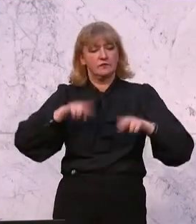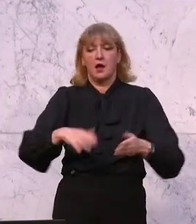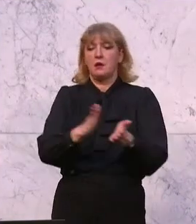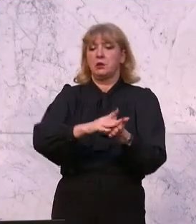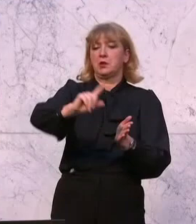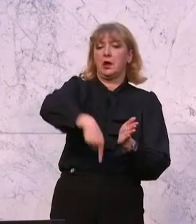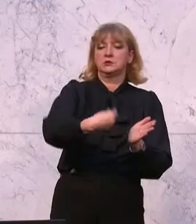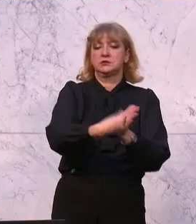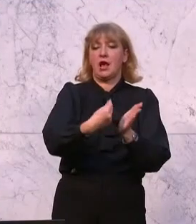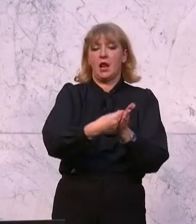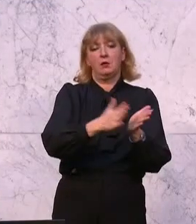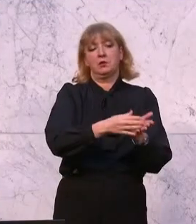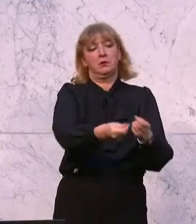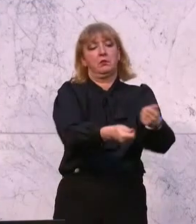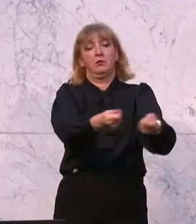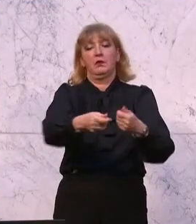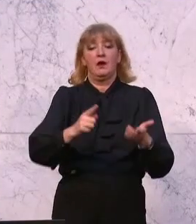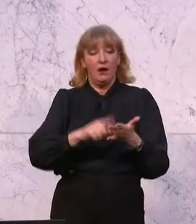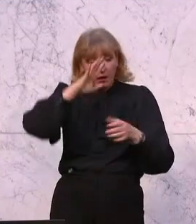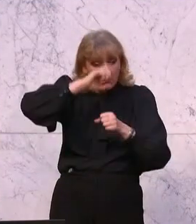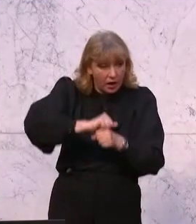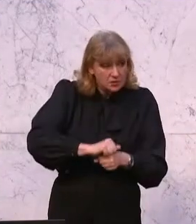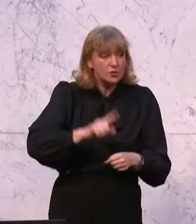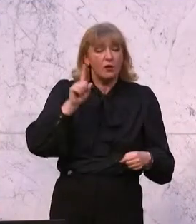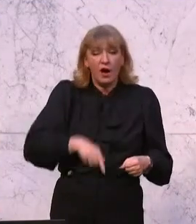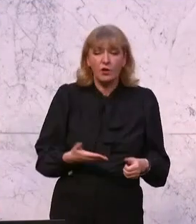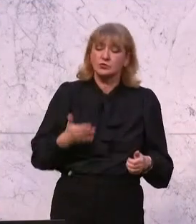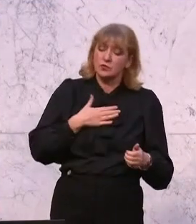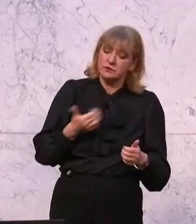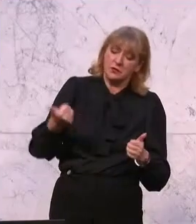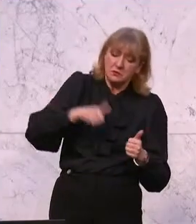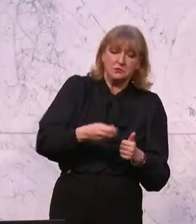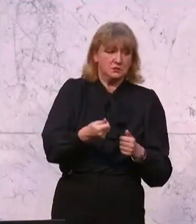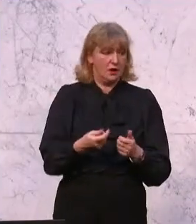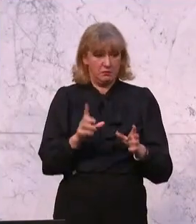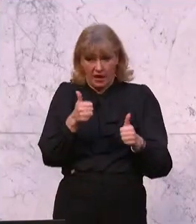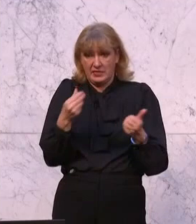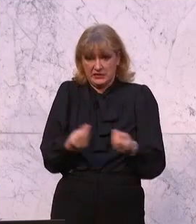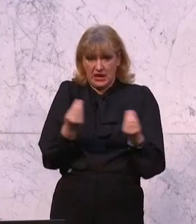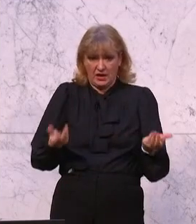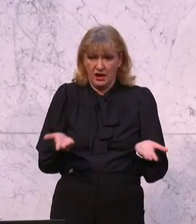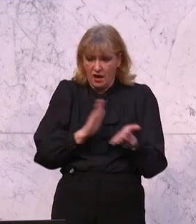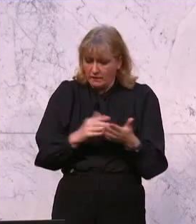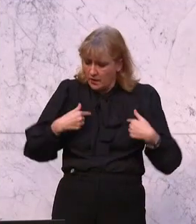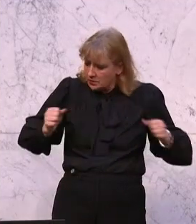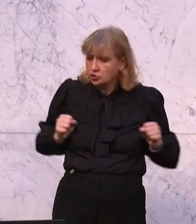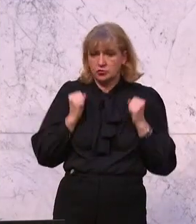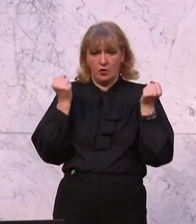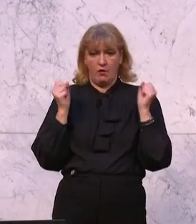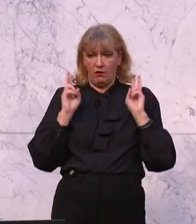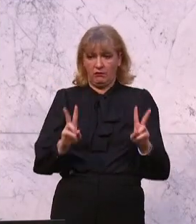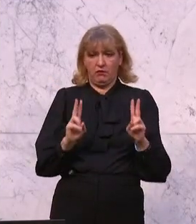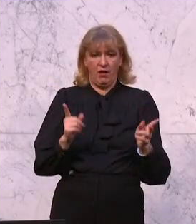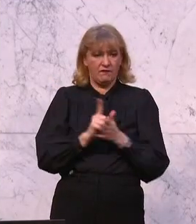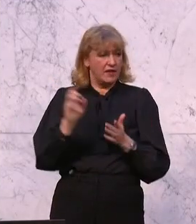einmal brennen, neben der Belastung, die Sie sowieso mitzunehmen habt. Das ist das eine. Es ist einfach schockierend, wie da